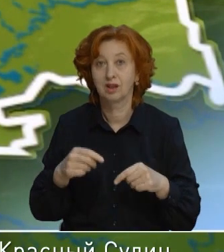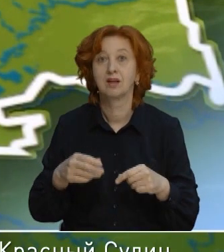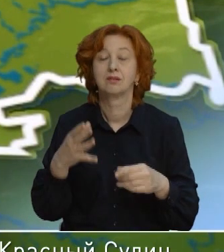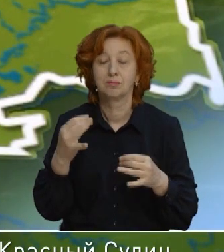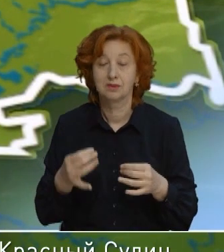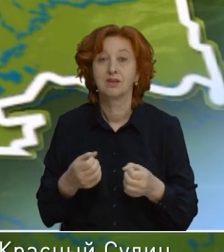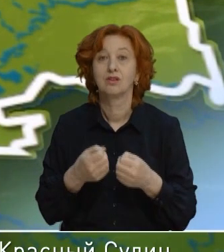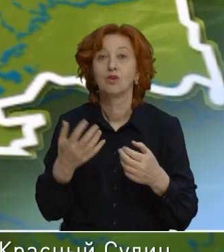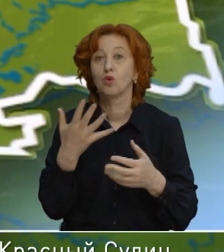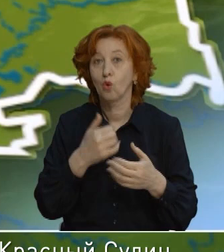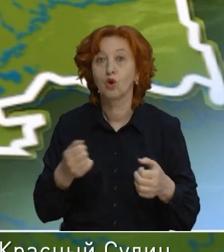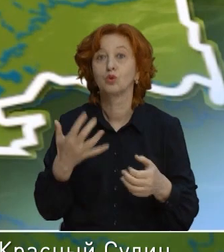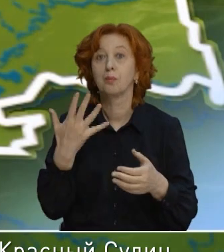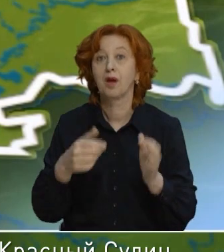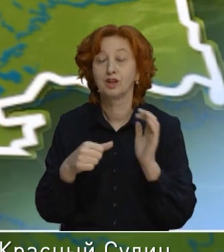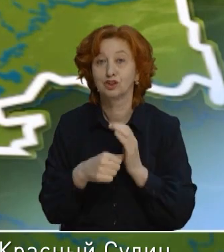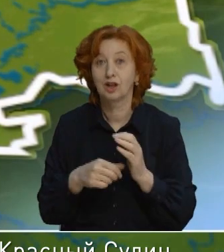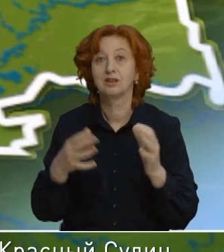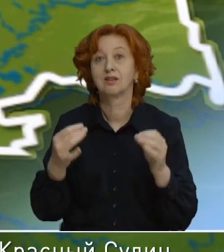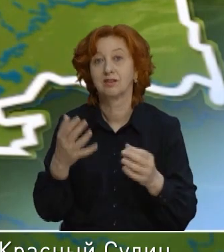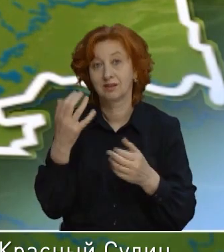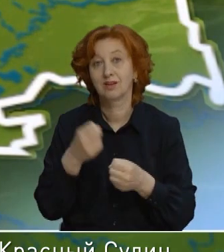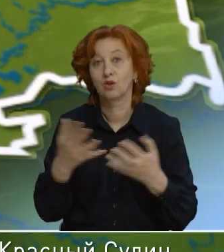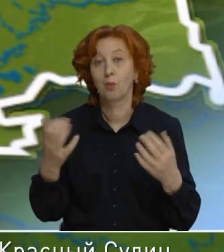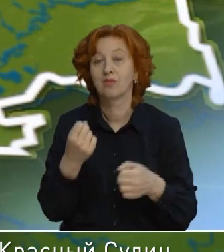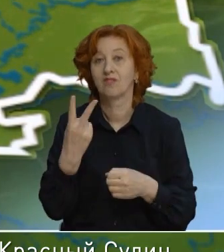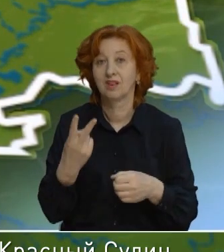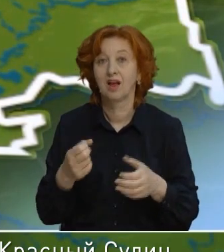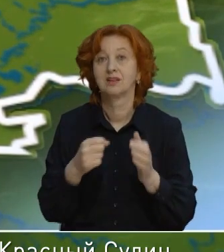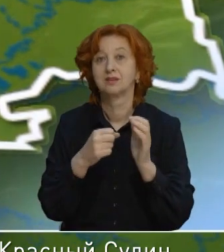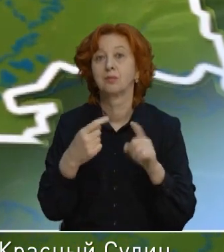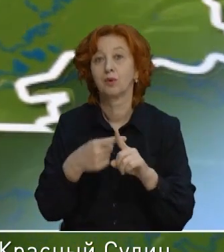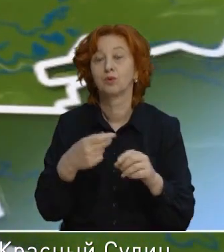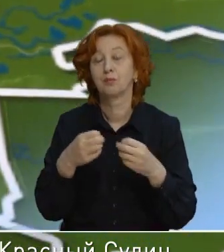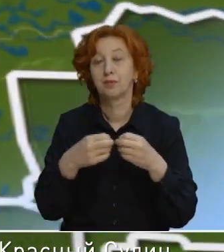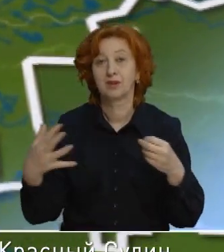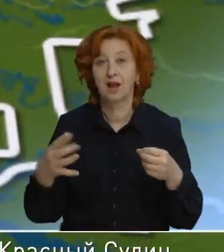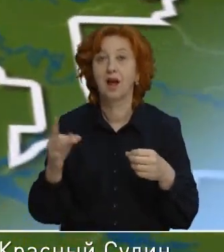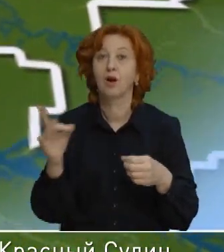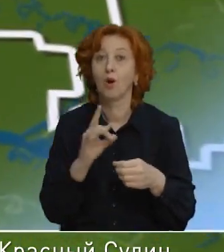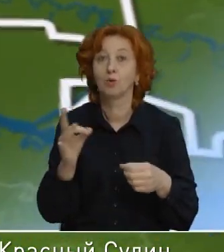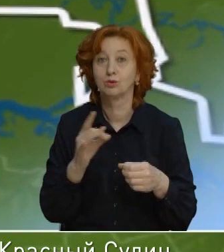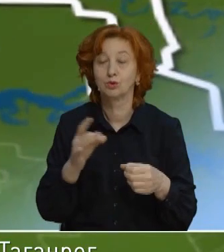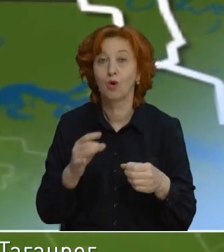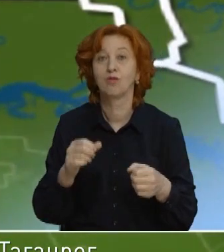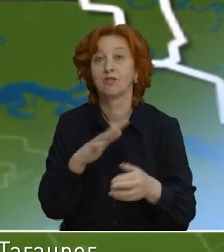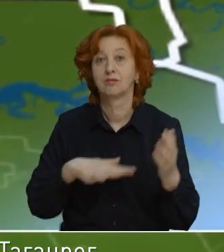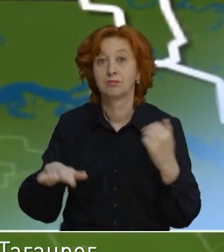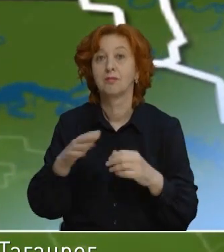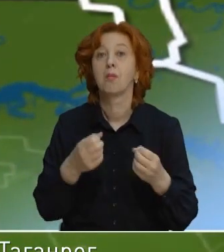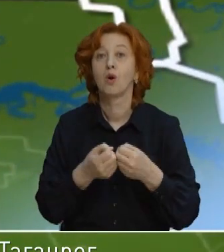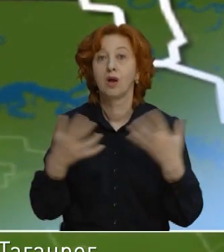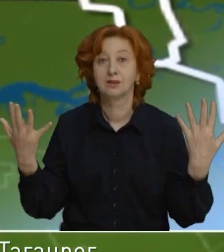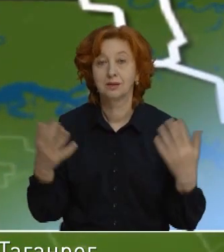воздуха ночью плюс 5, плюс 10 градусов, днем плюс 12, плюс 17. В Ростове-на-Дону ночью облачно с